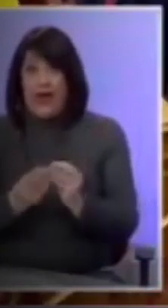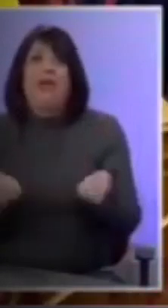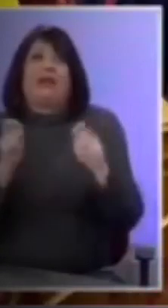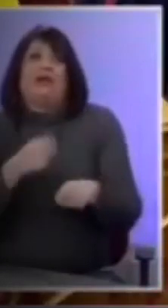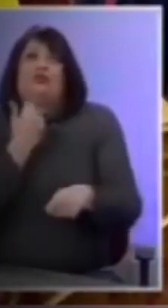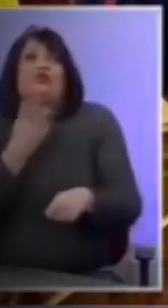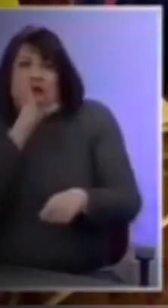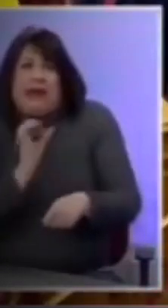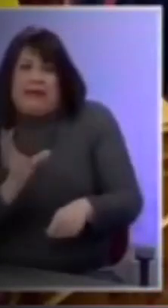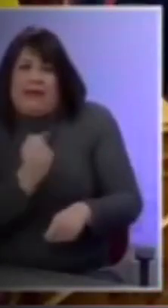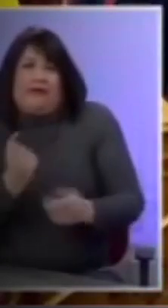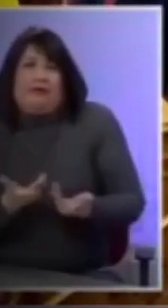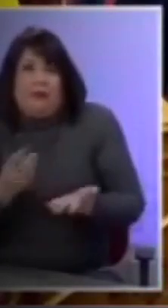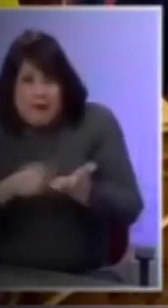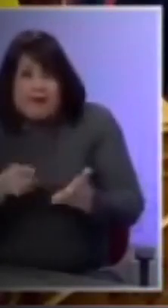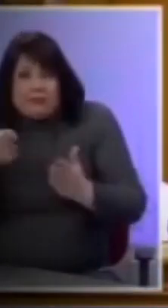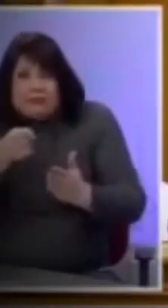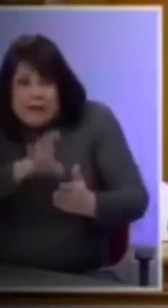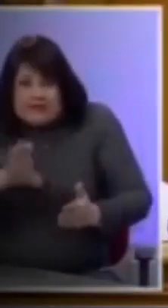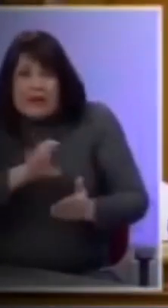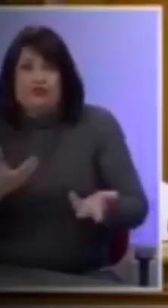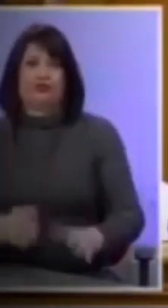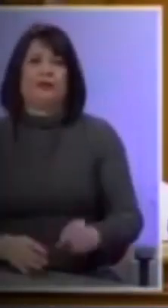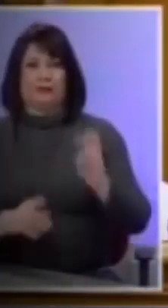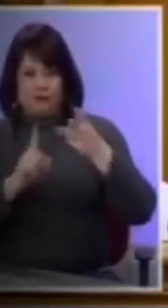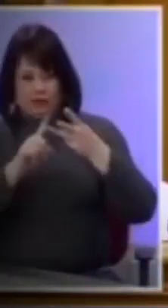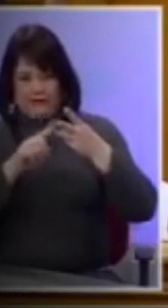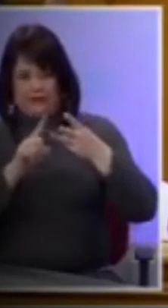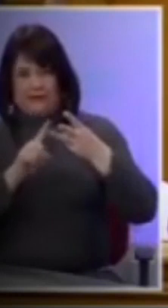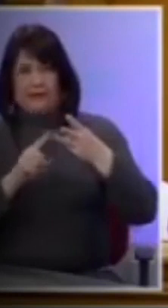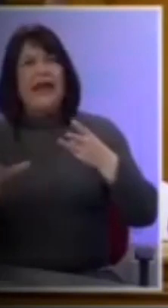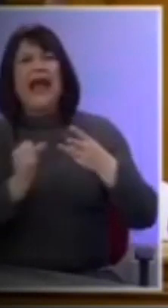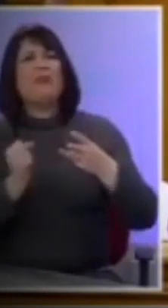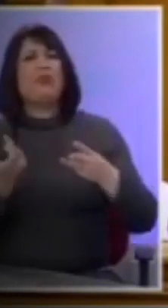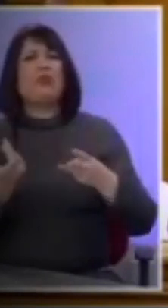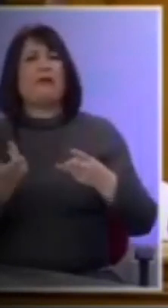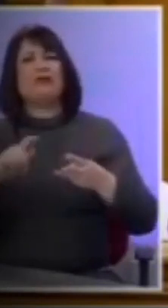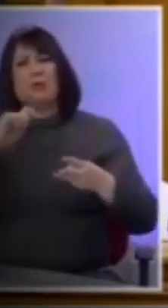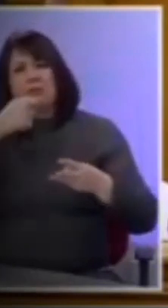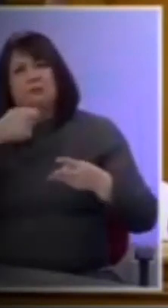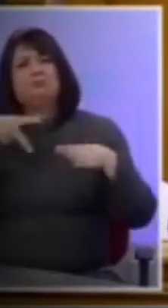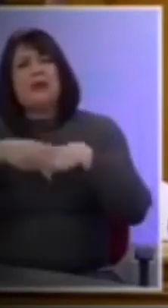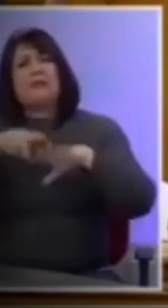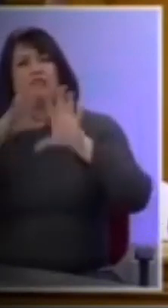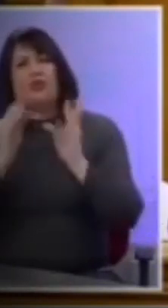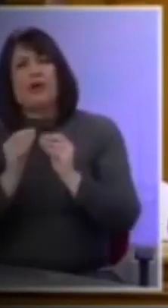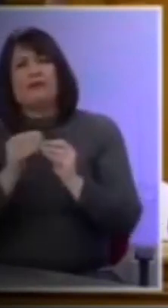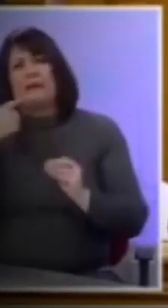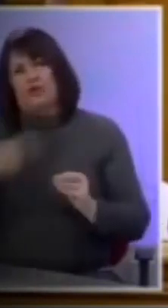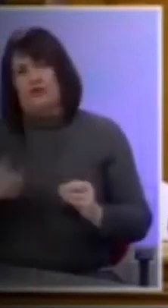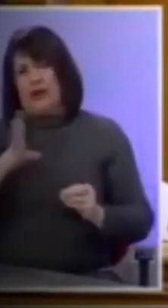αδύνατη. Και τρίτον, η πράξη με την οποία αποκτήθηκε αυτό το αποδεικτικό μέσο δεν προσβάλλει την ανθρώπινη